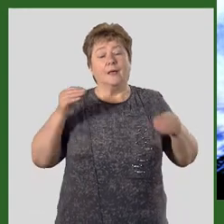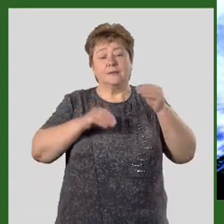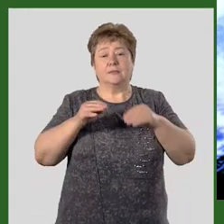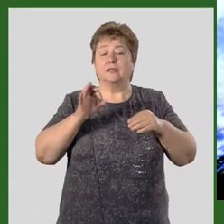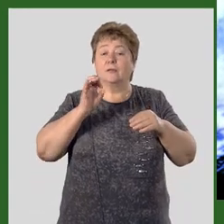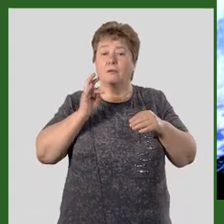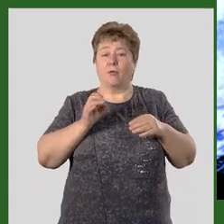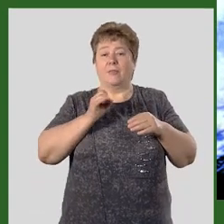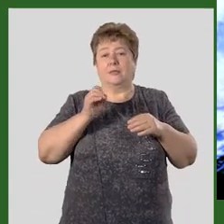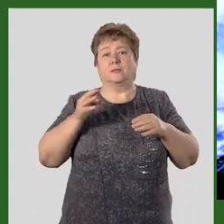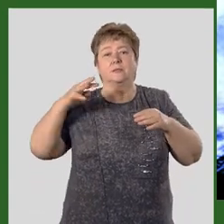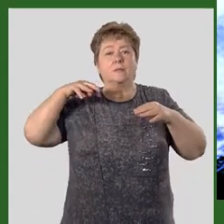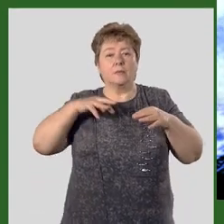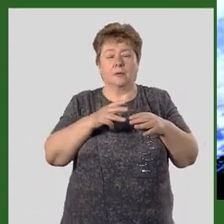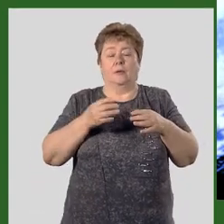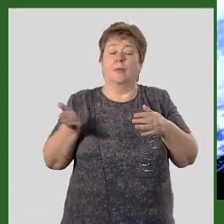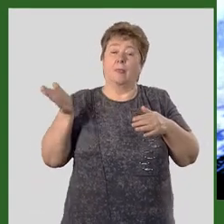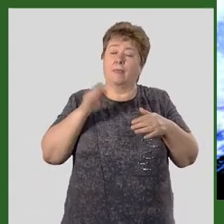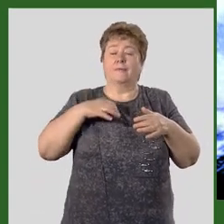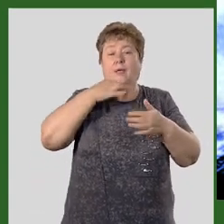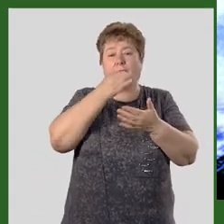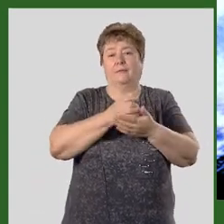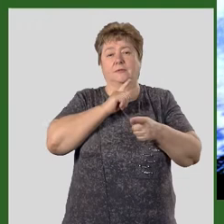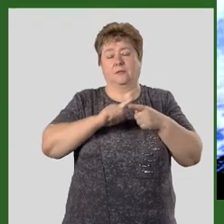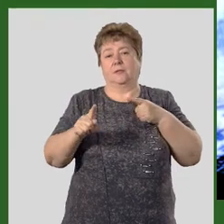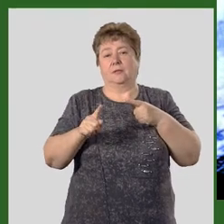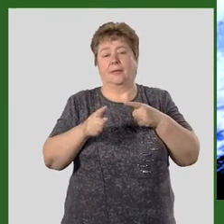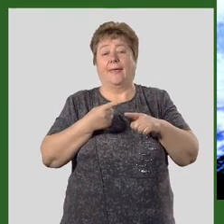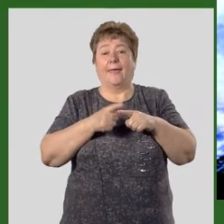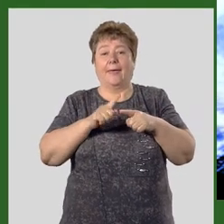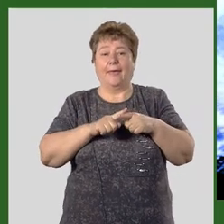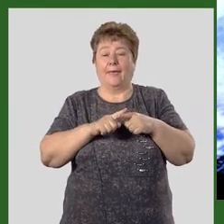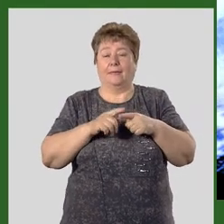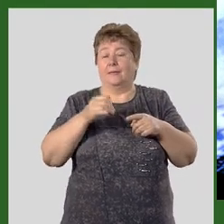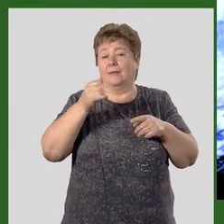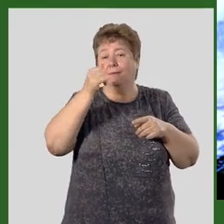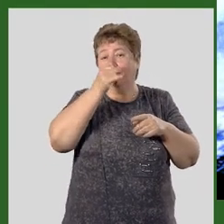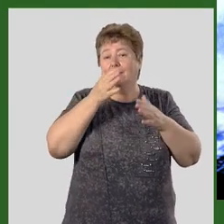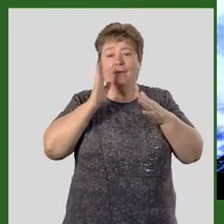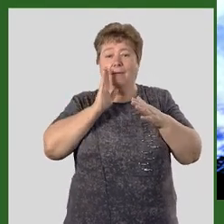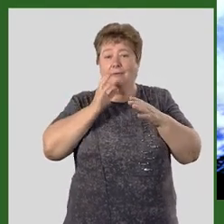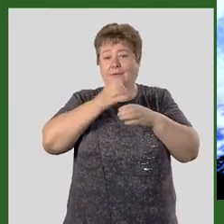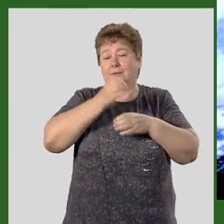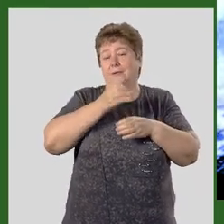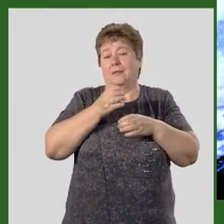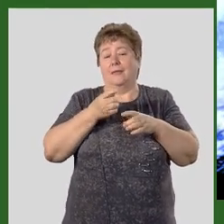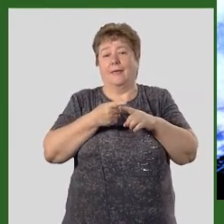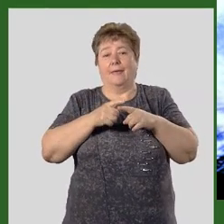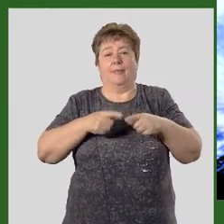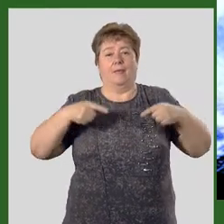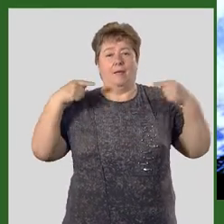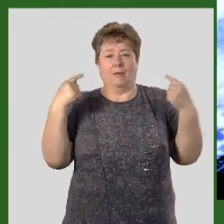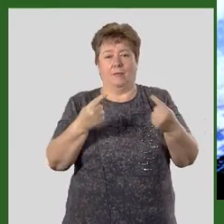Состоит он из морей. Ну давай, ответь скорей. Это не воды стакан, а огромный